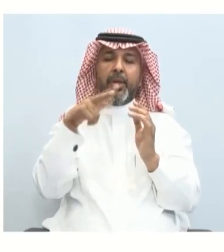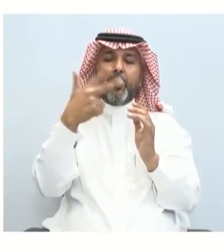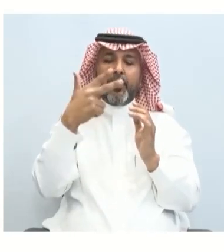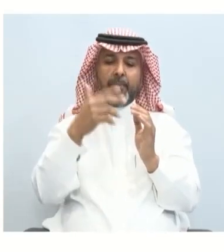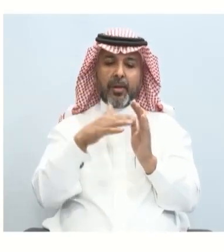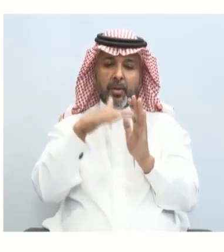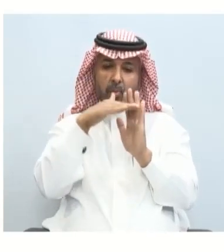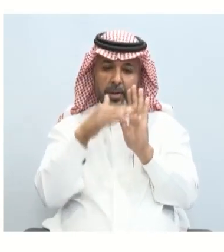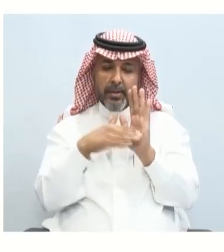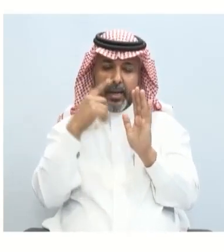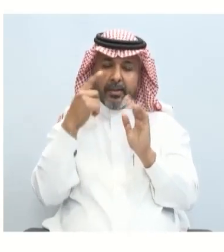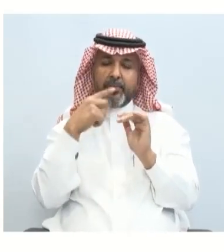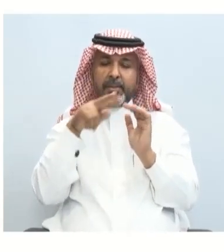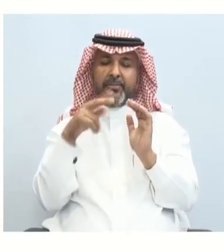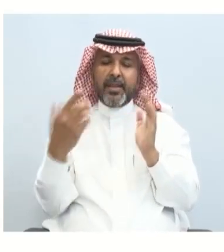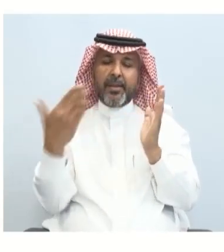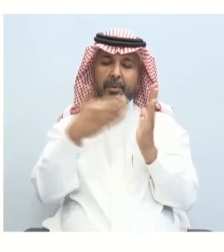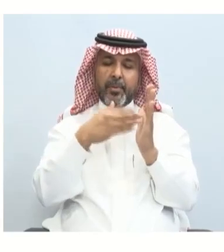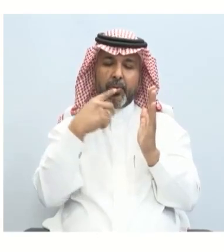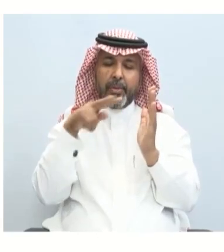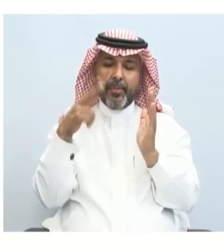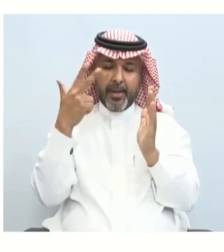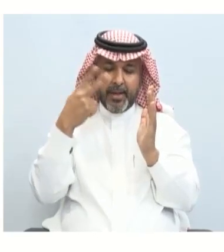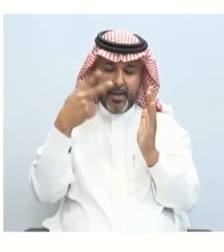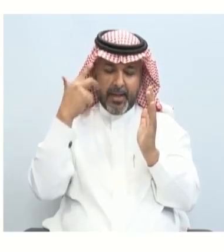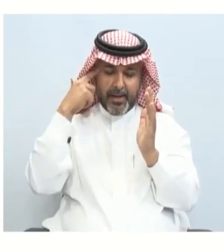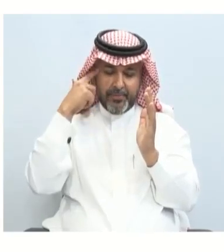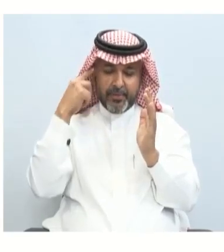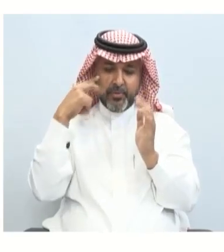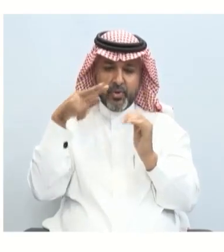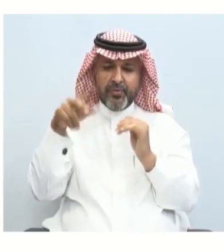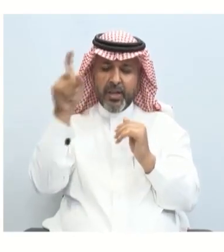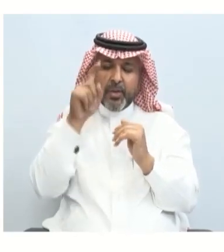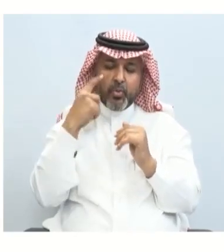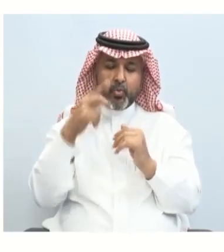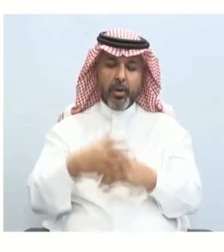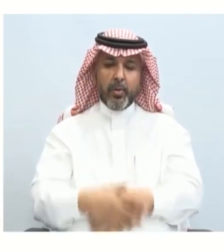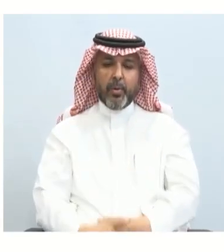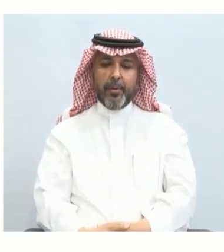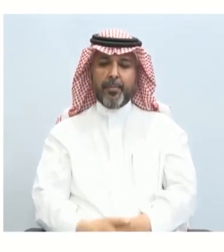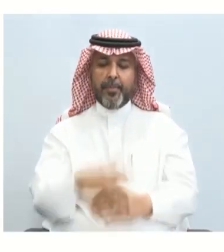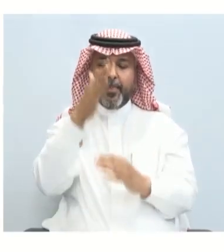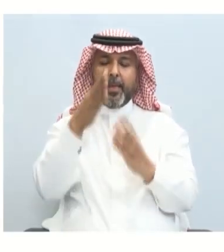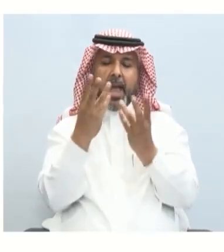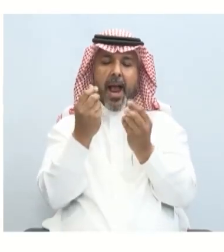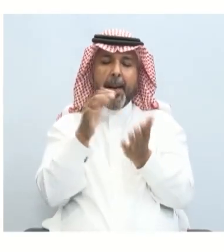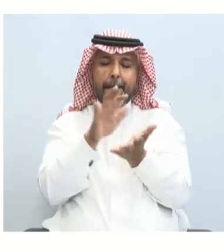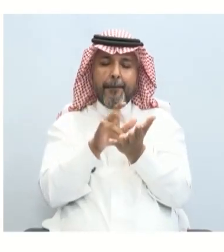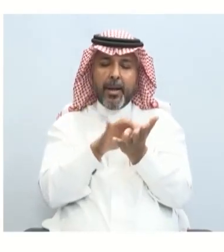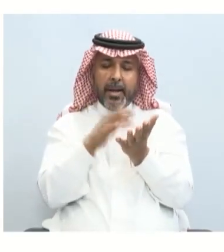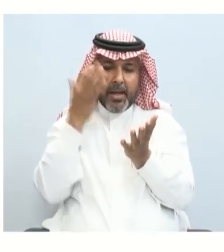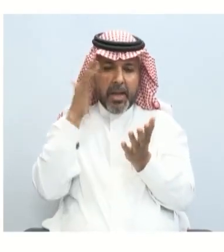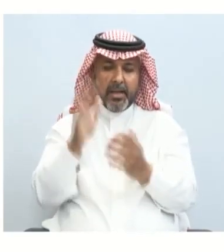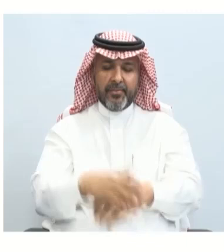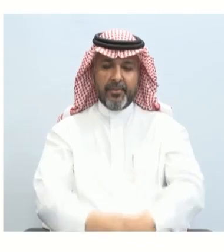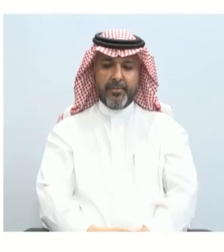بهذه الصوره فلو جيتك هنا قلتلك اوجد لي كوساين انفرس لسالب نص فانت ممكن تستخدم الاله الحاسبه او